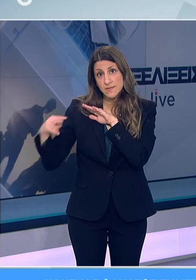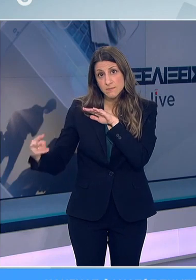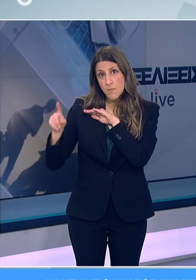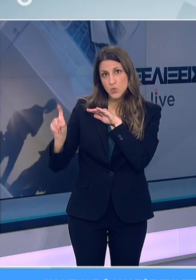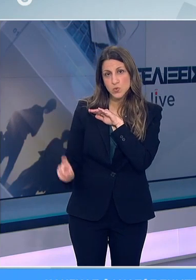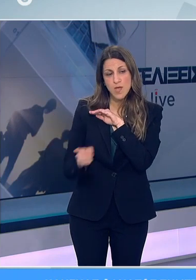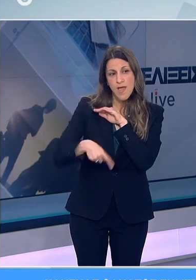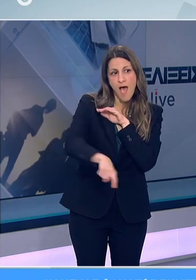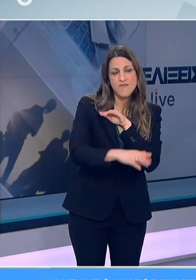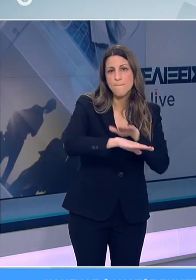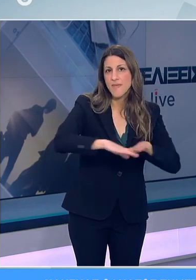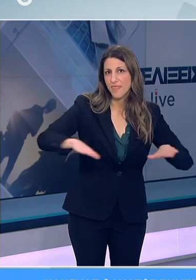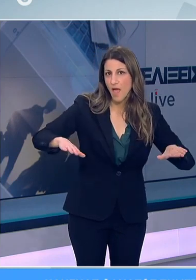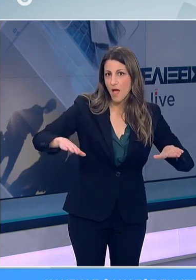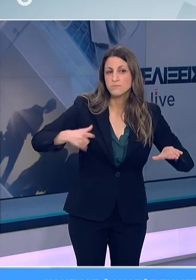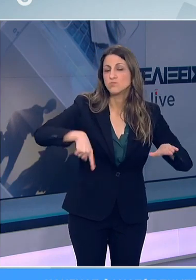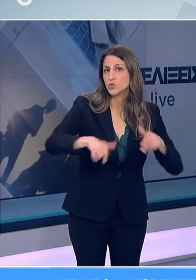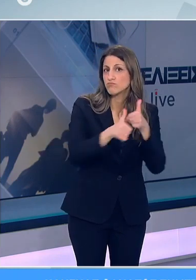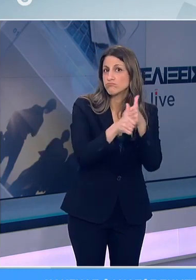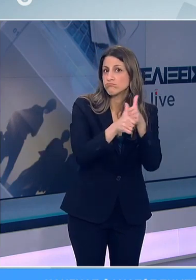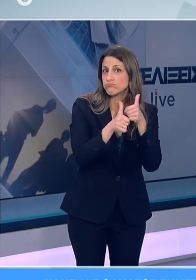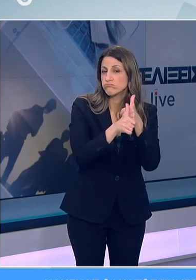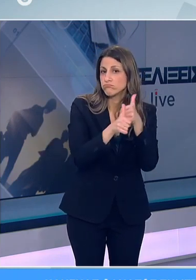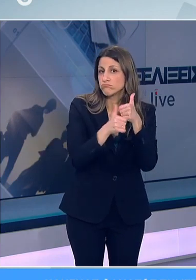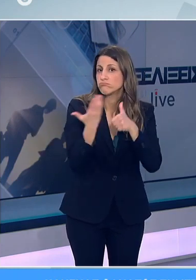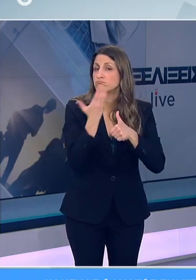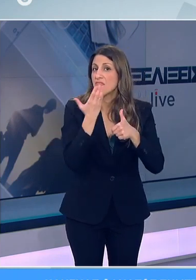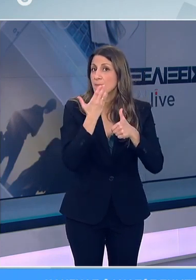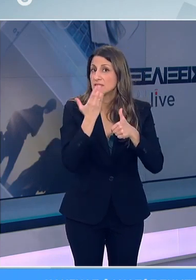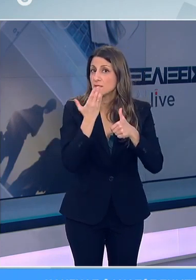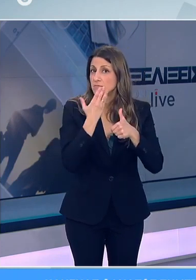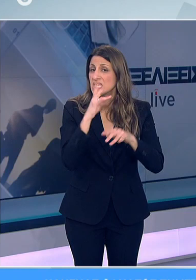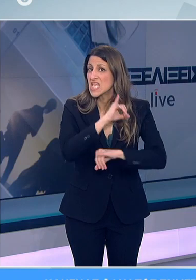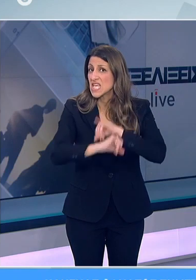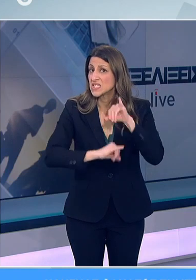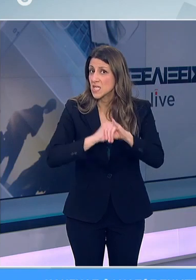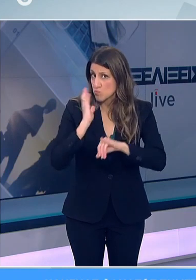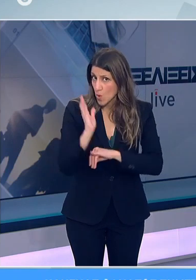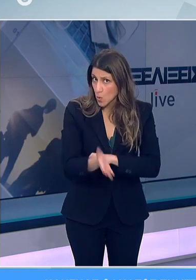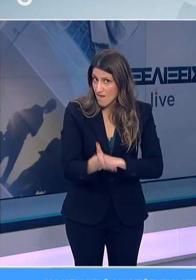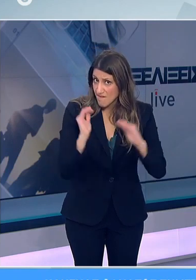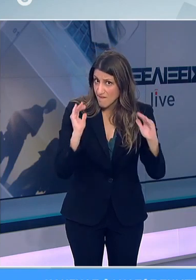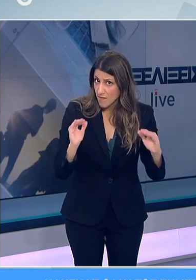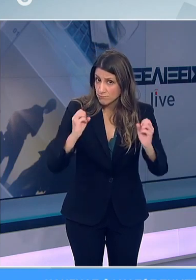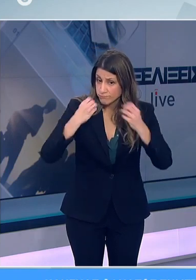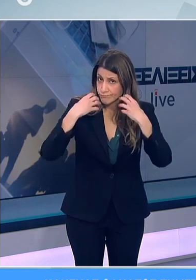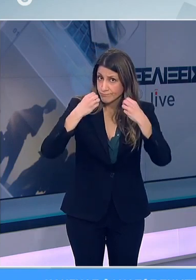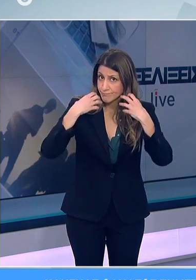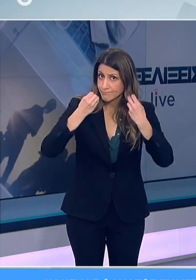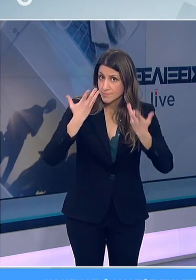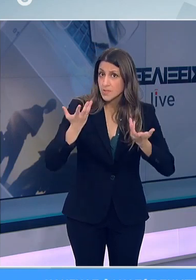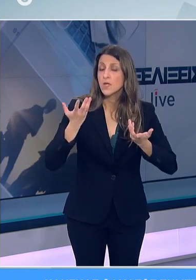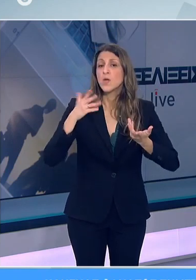παιδιά να έχουν τη δυνατότητα παρακολούθησης των μαθημάτων με τον τρόπο που γινόταν έως τώρα, ώστε να αποφευχθεί η